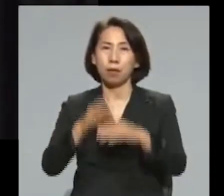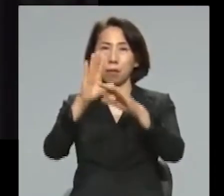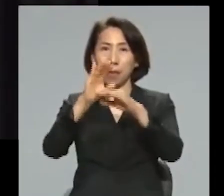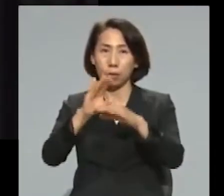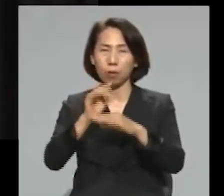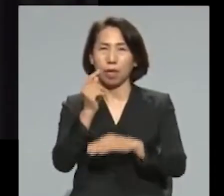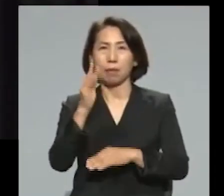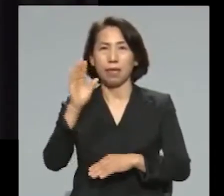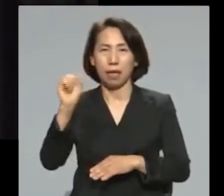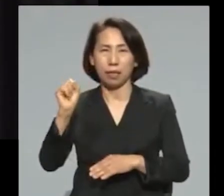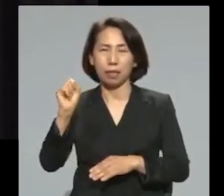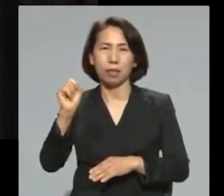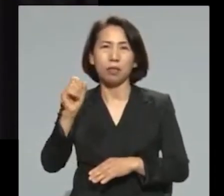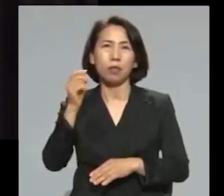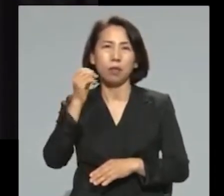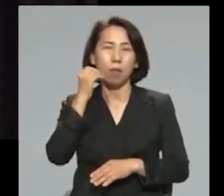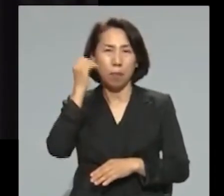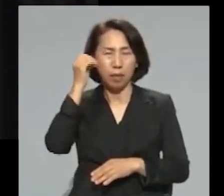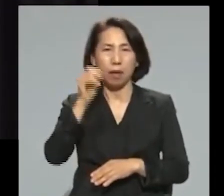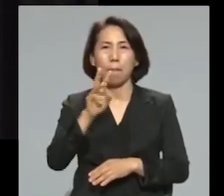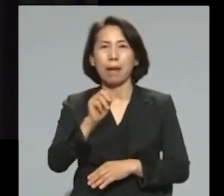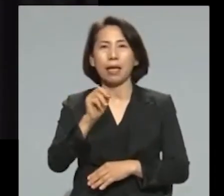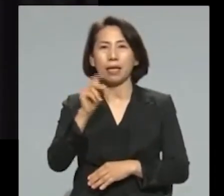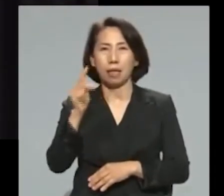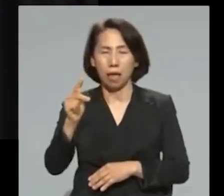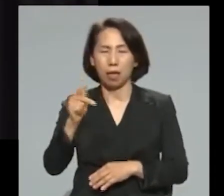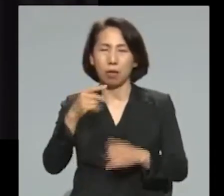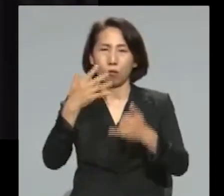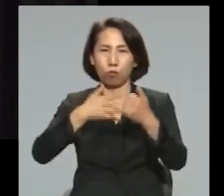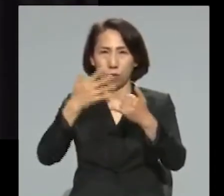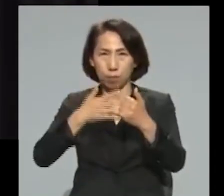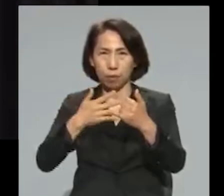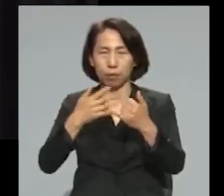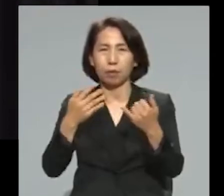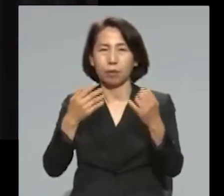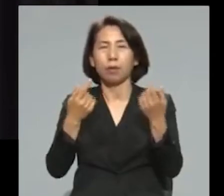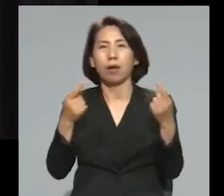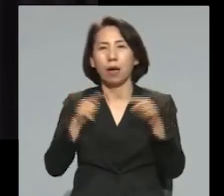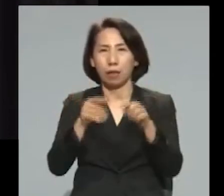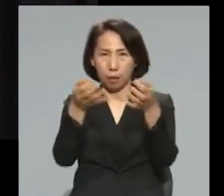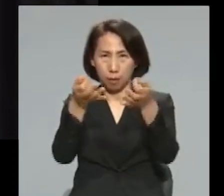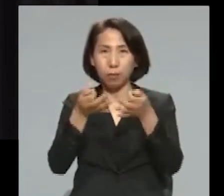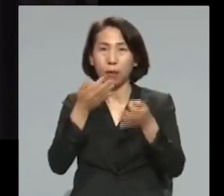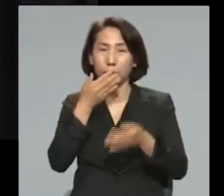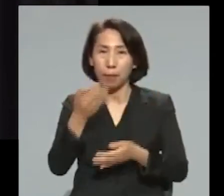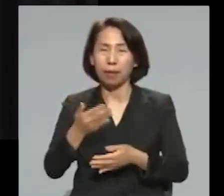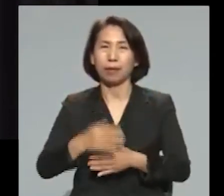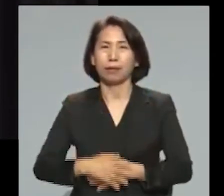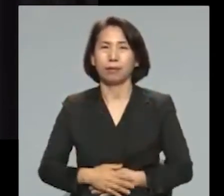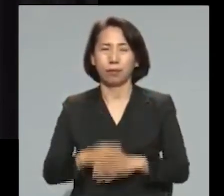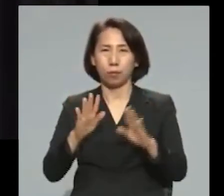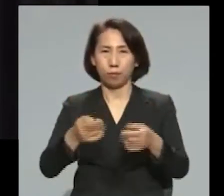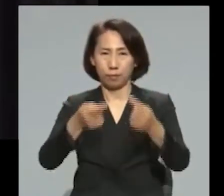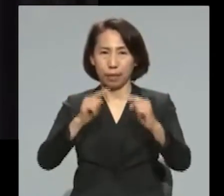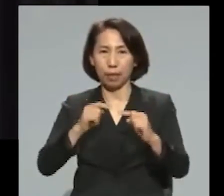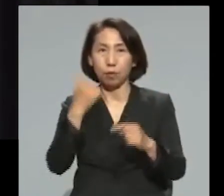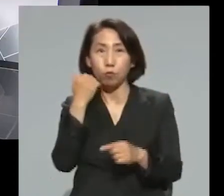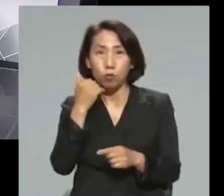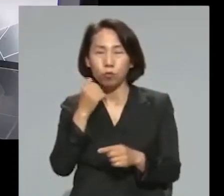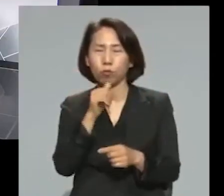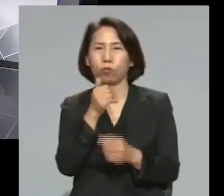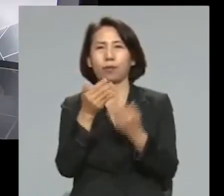KBS 애플리케이션인 마이케이와 유튜브 채널을 통해서도 생방송으로 보실 수 있습니다. 오늘 출연한 후보를